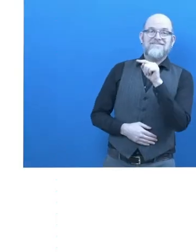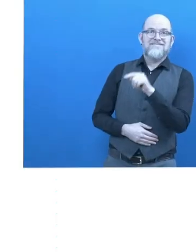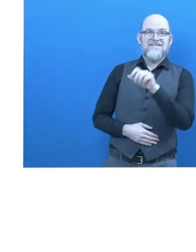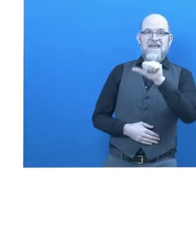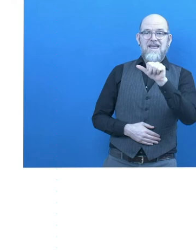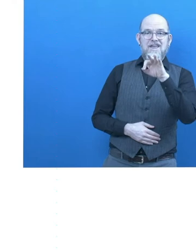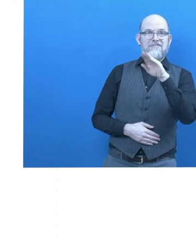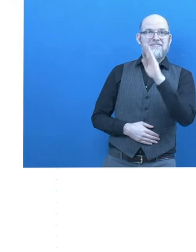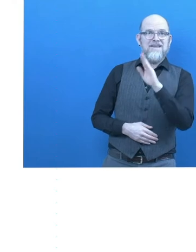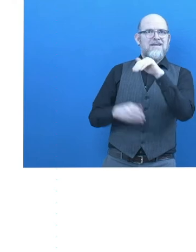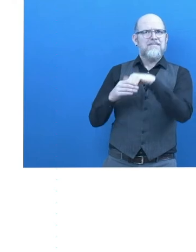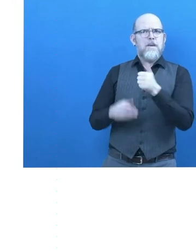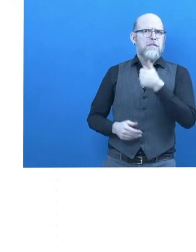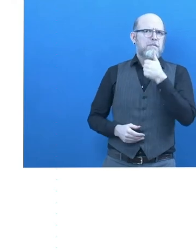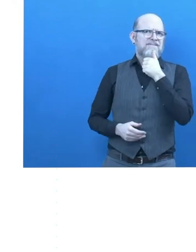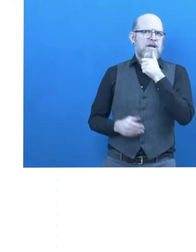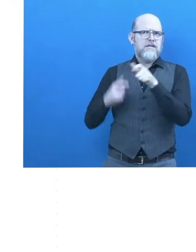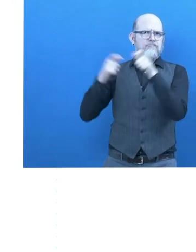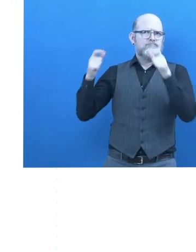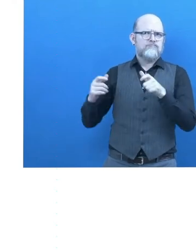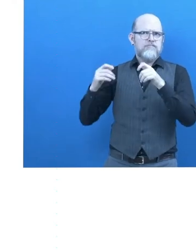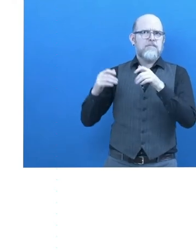What is AFB about?